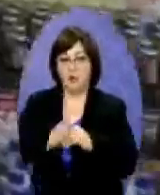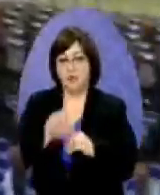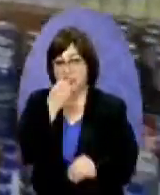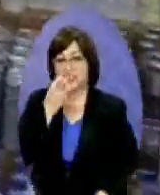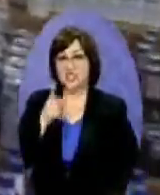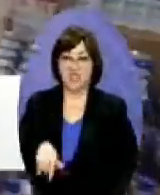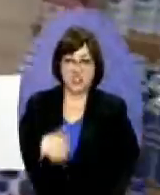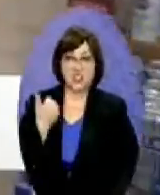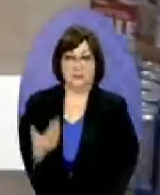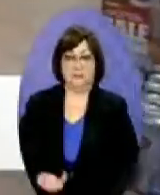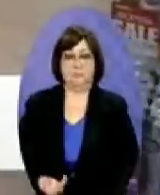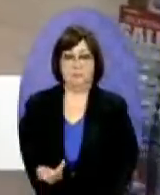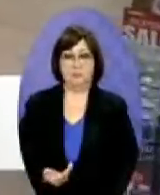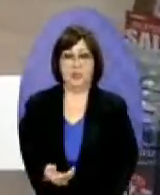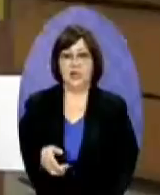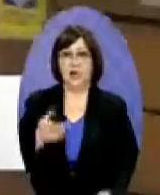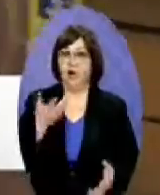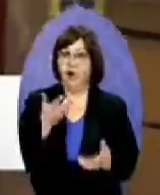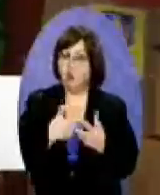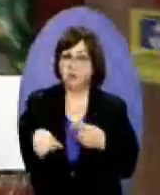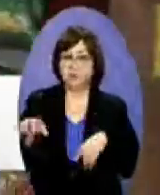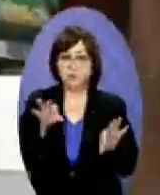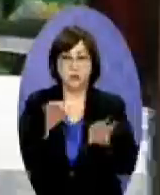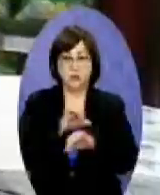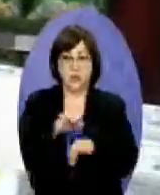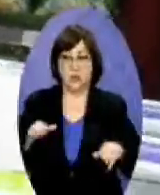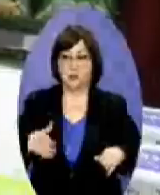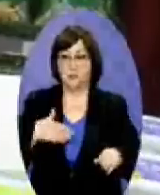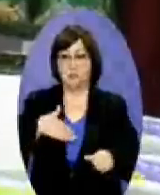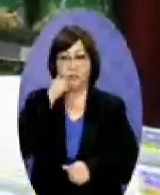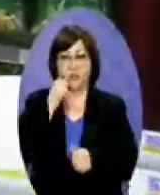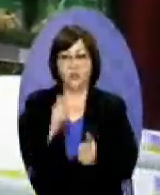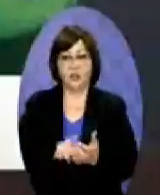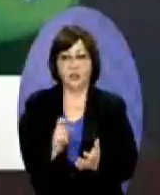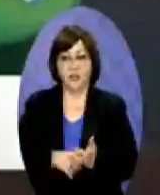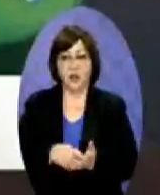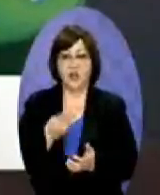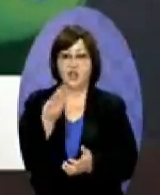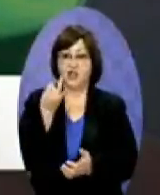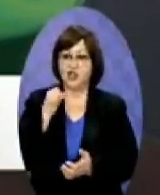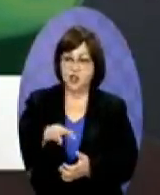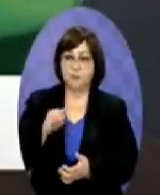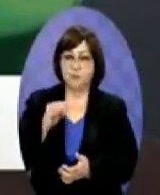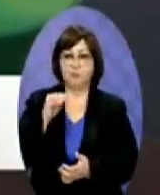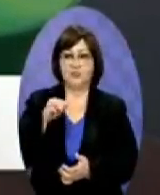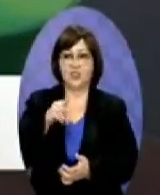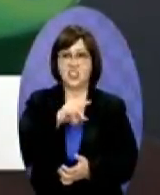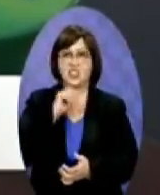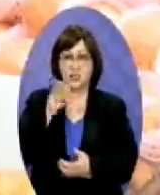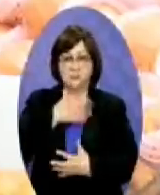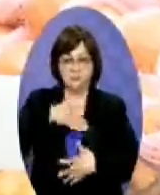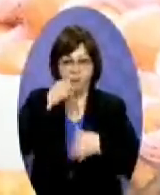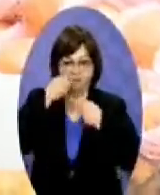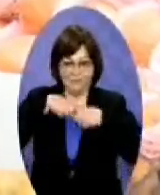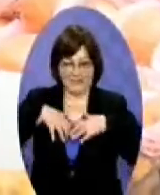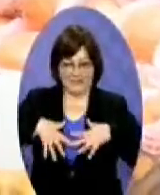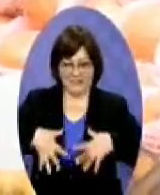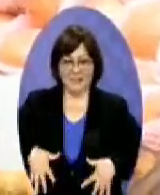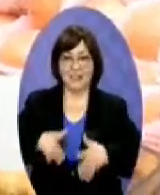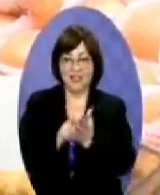Зах зээлд байгаа олон сонголтоос иргэд эрүүл мэндэд хэрэгтэй шим тэжээлтэй хүнсийг хэрхэн сонгож байна вэ? Он